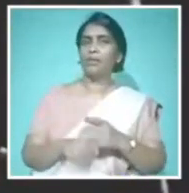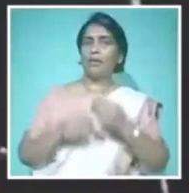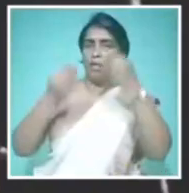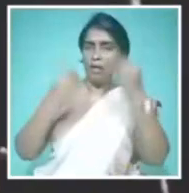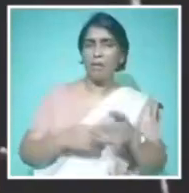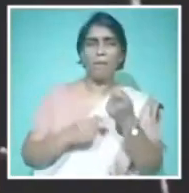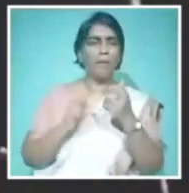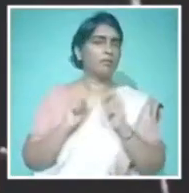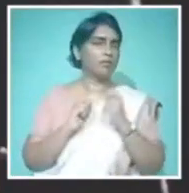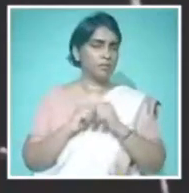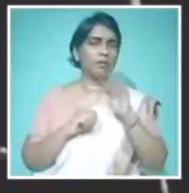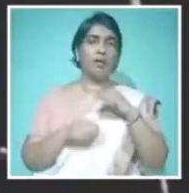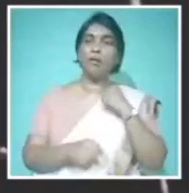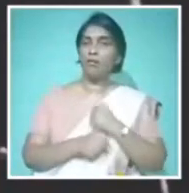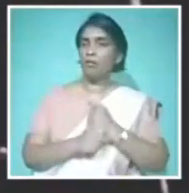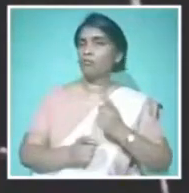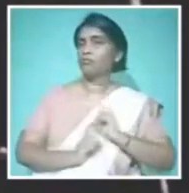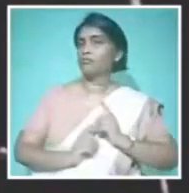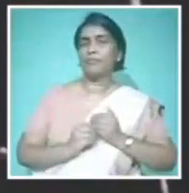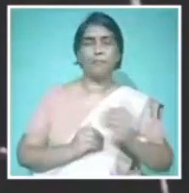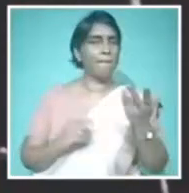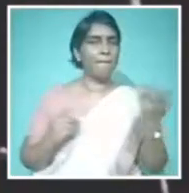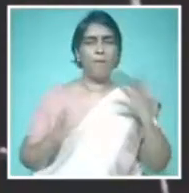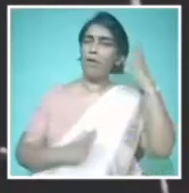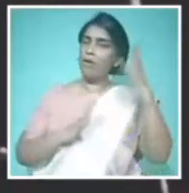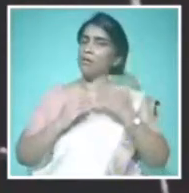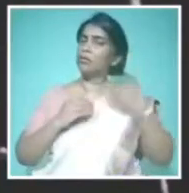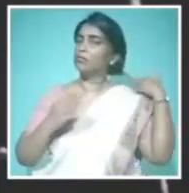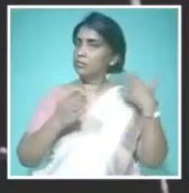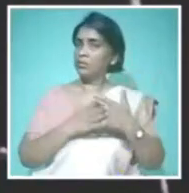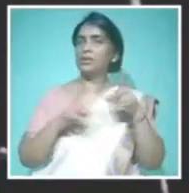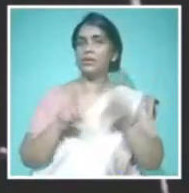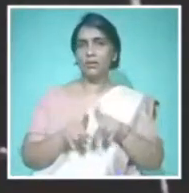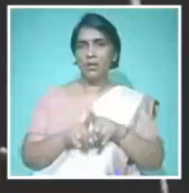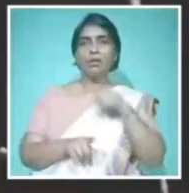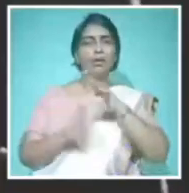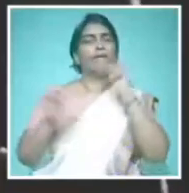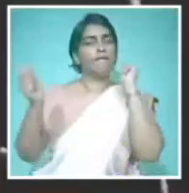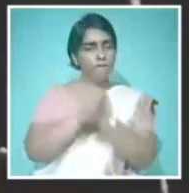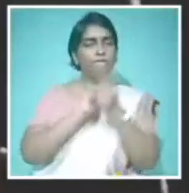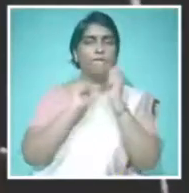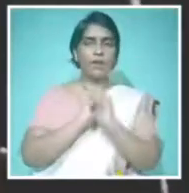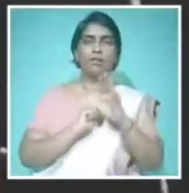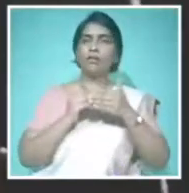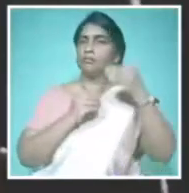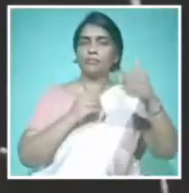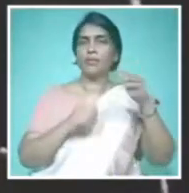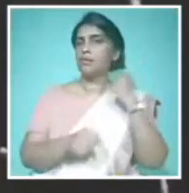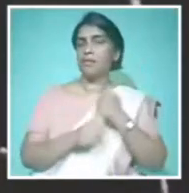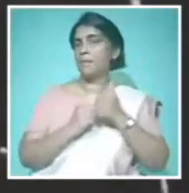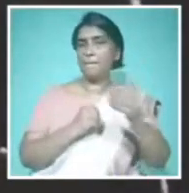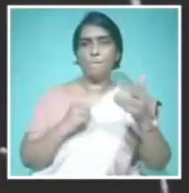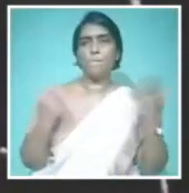di charse kya tulah andusta oro yanne. Loke, sejarah dia belu ama, meja inasin insa, medical me andu duan